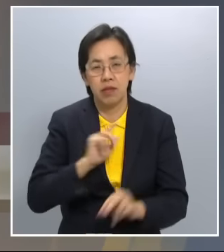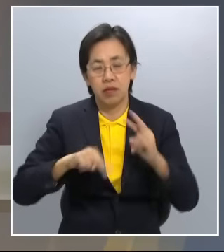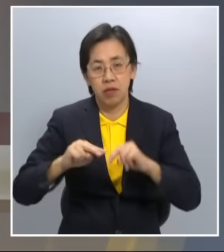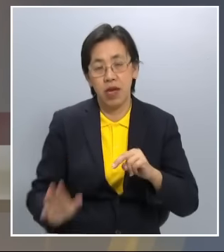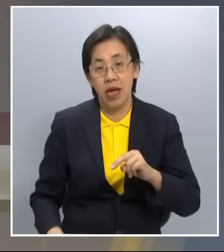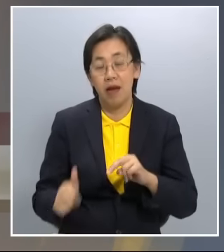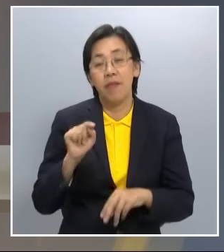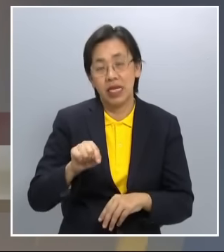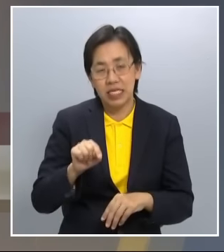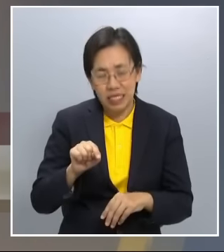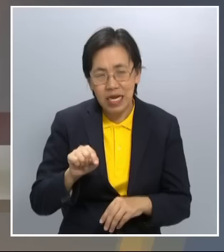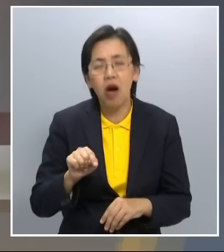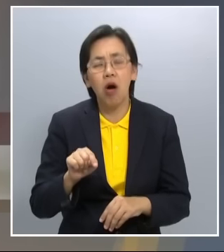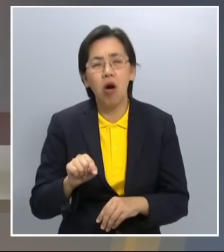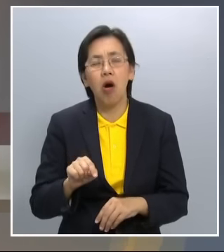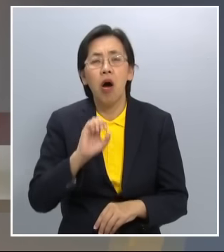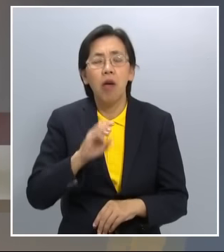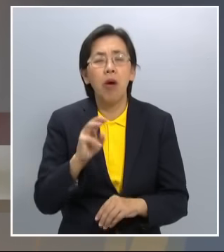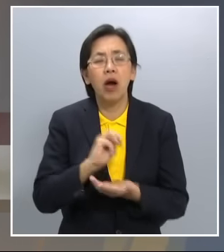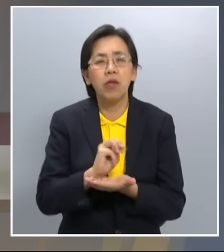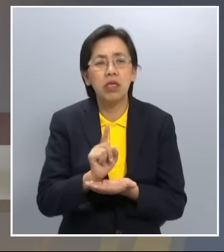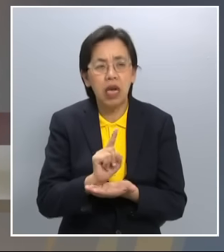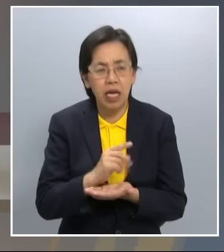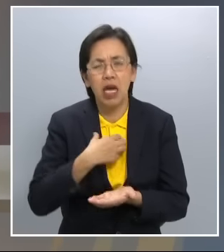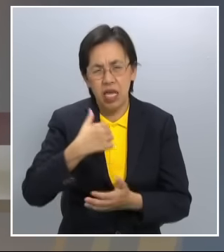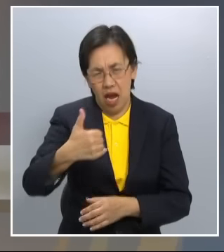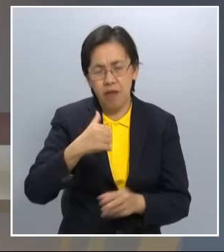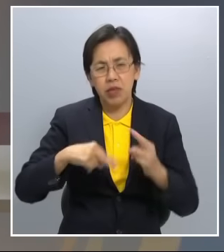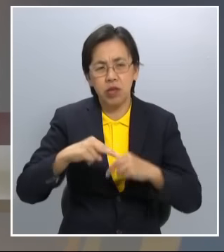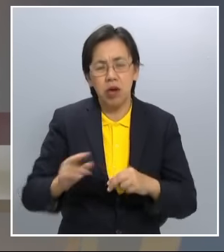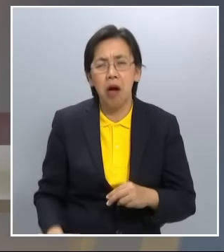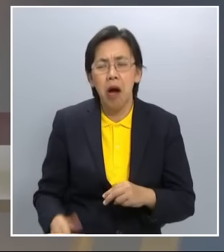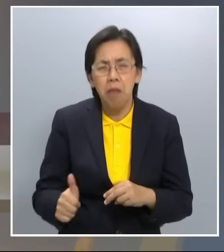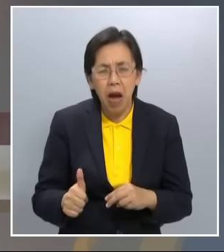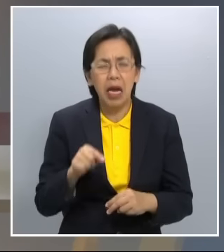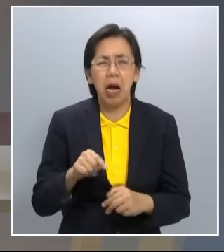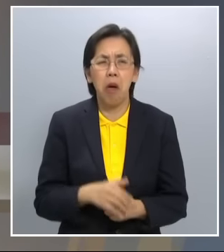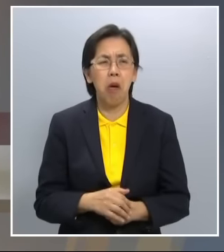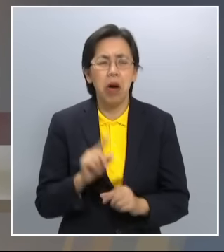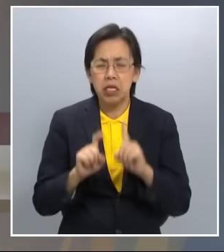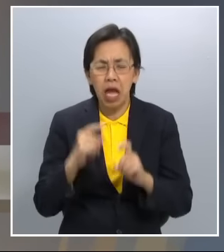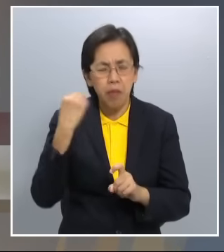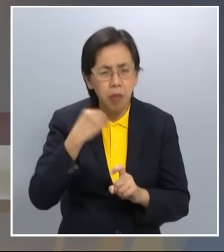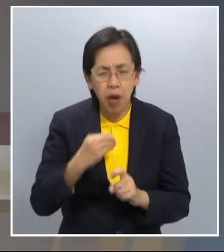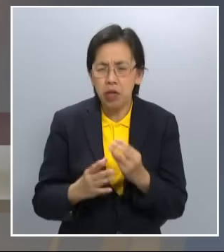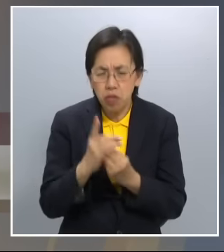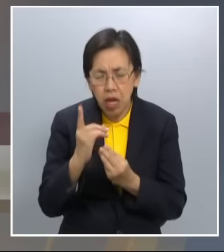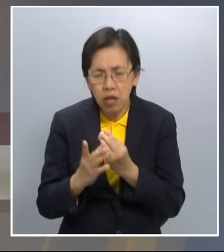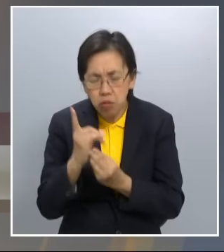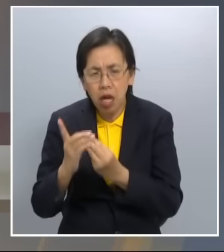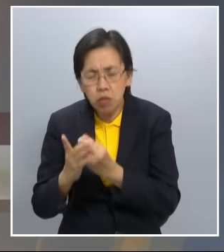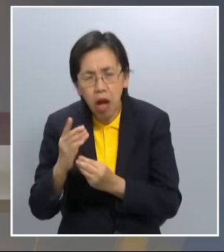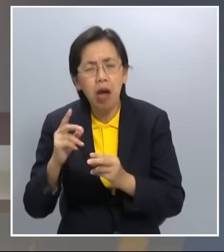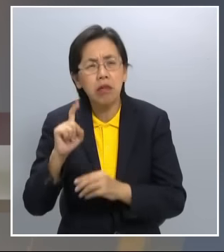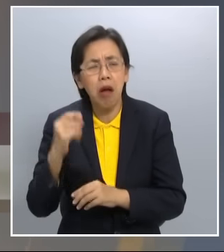านของผู้ตายแจ้งกับมูลนิธิว่าอยากให้เข้ามาตรวจสอบเพราะสุนัขที่บ้านหลังนี้เนี่ยตายทุกสัปดาห์พอมาตรวจสอบเ